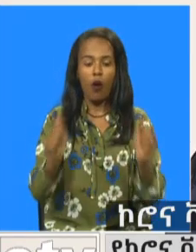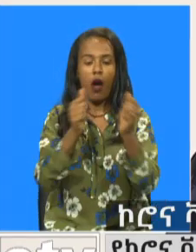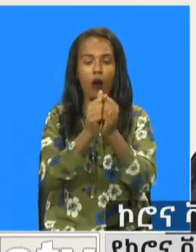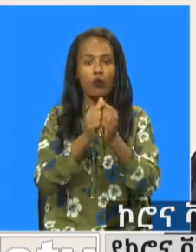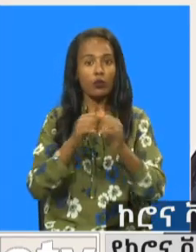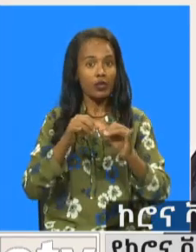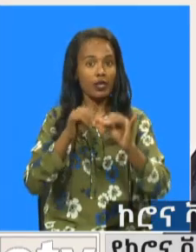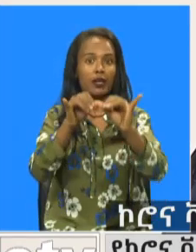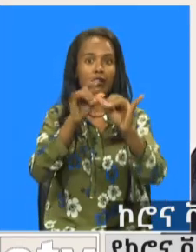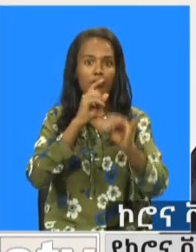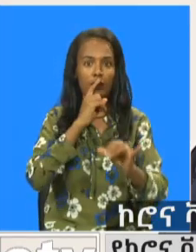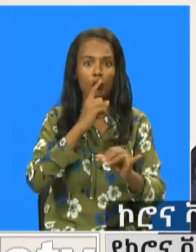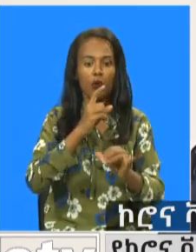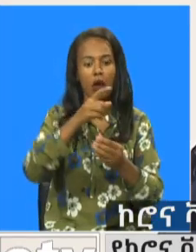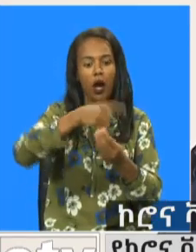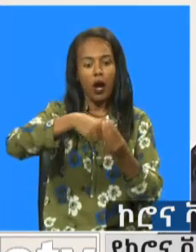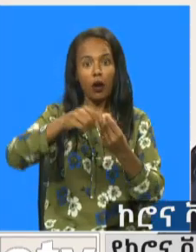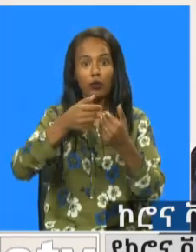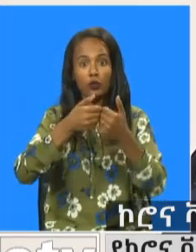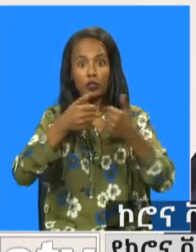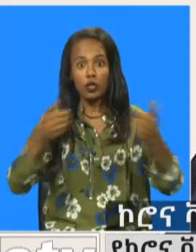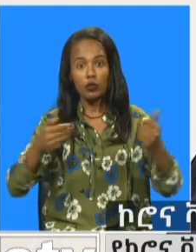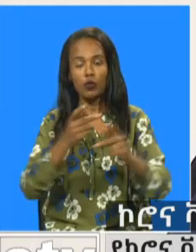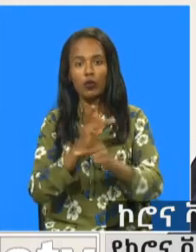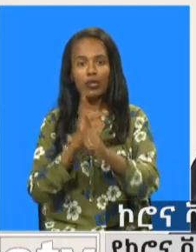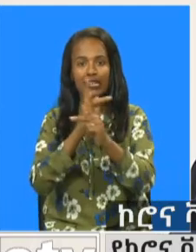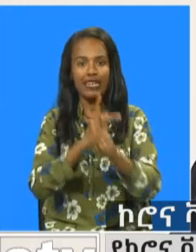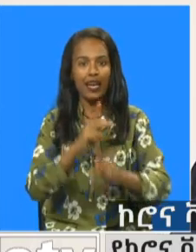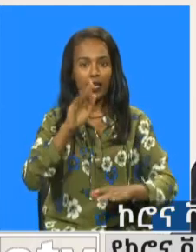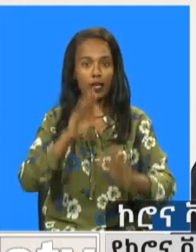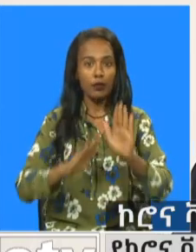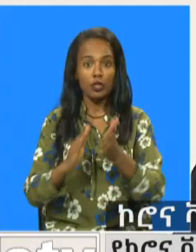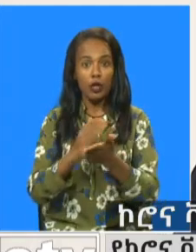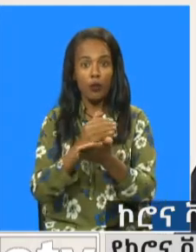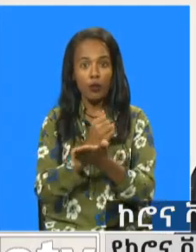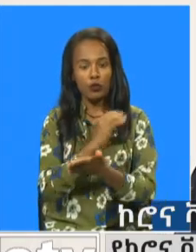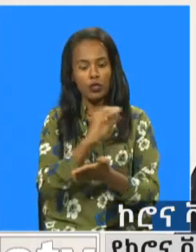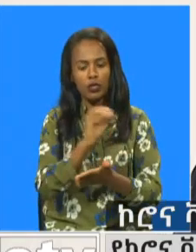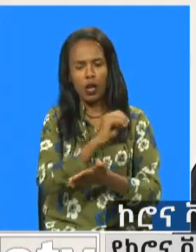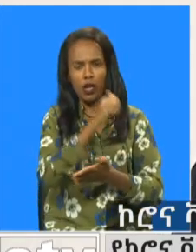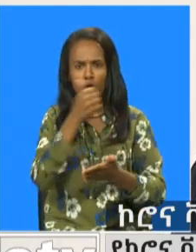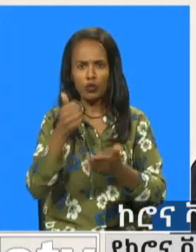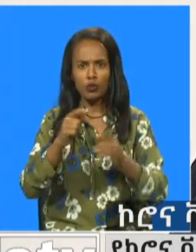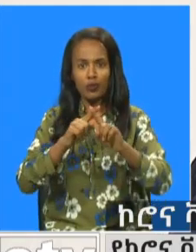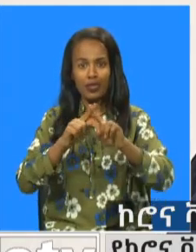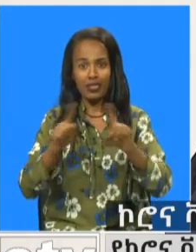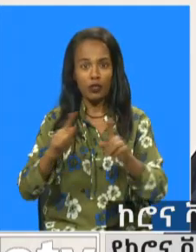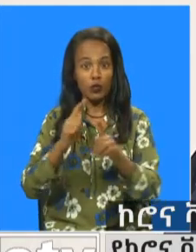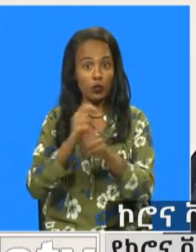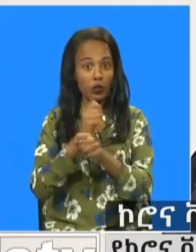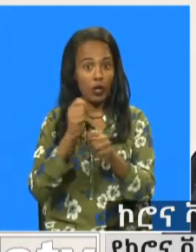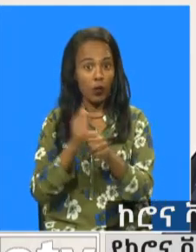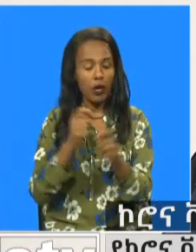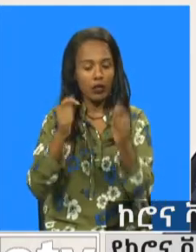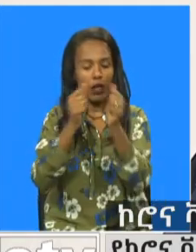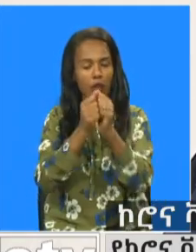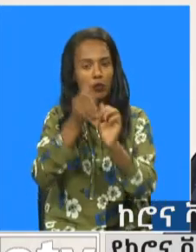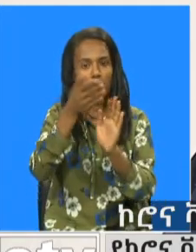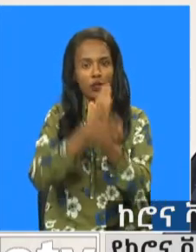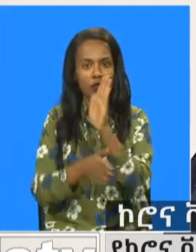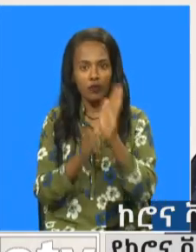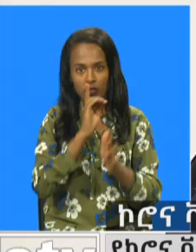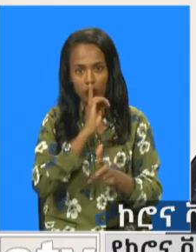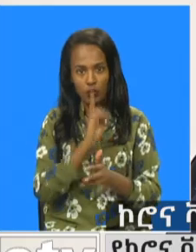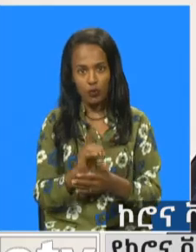እየሄደ ነው ያለው። አካባቢዎቹን ለይቶ የጥንቃቄ እርምጃ መውሰድ እና ሌሎችም የተለዩ ተግባራት አብረው እየተፈጸሙ